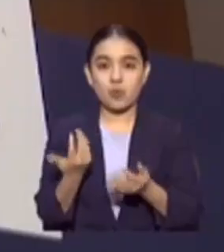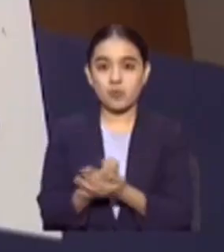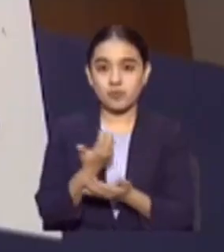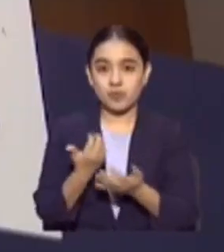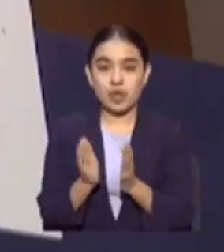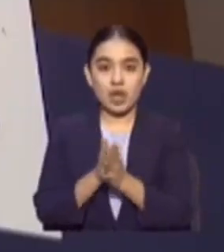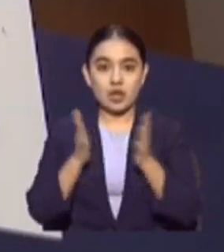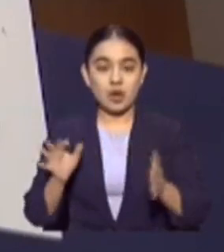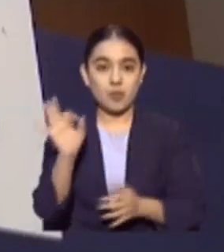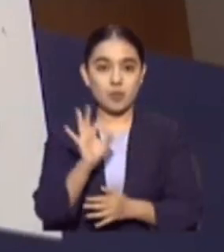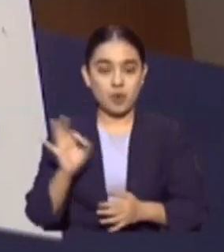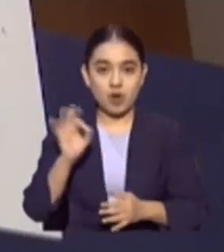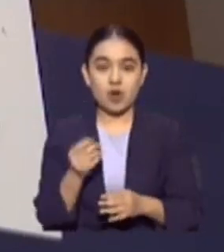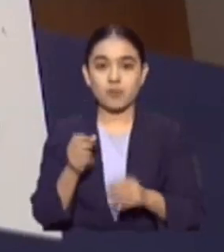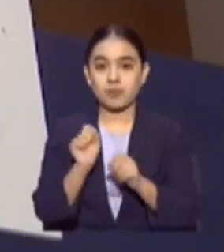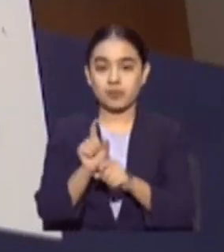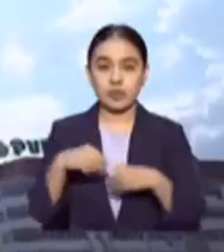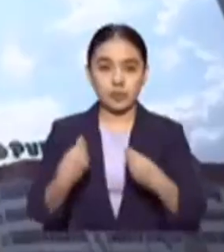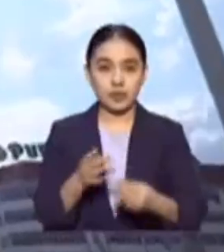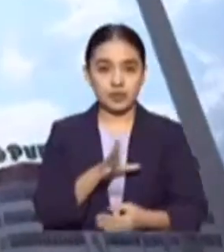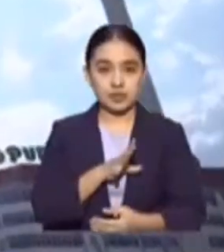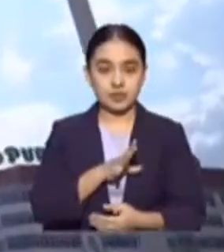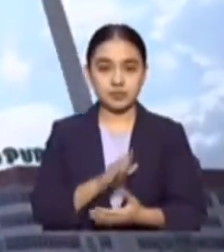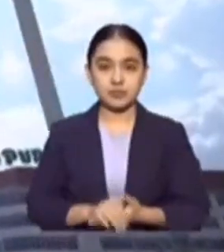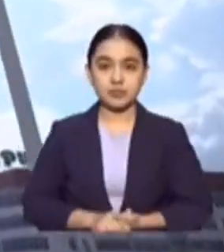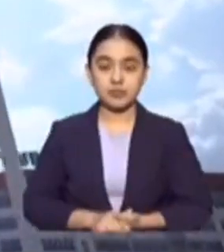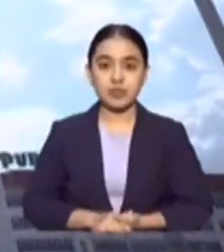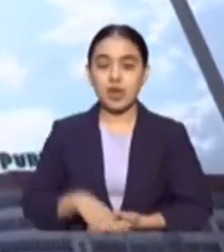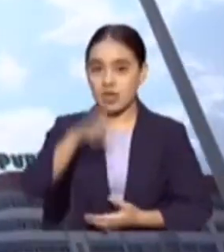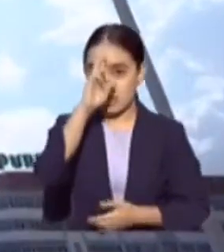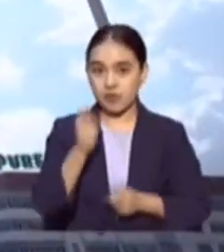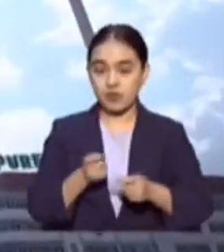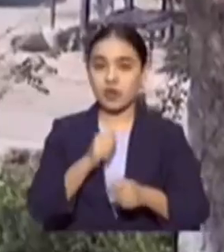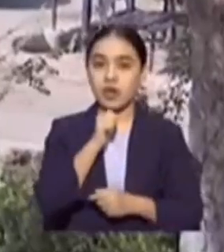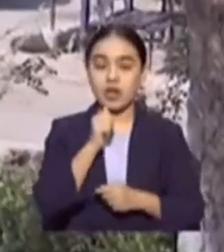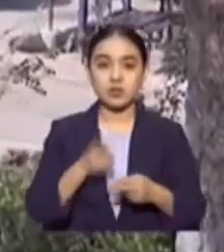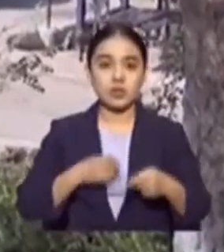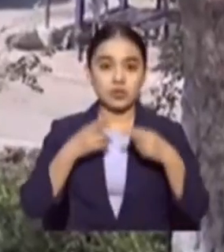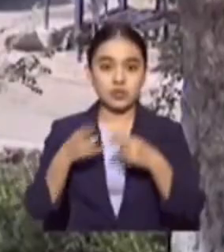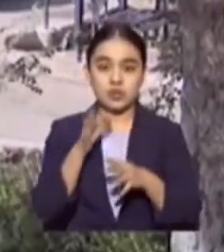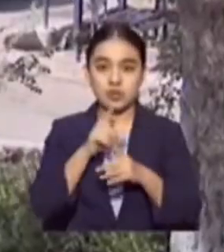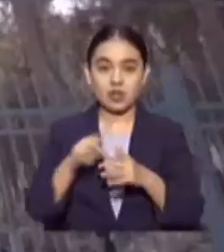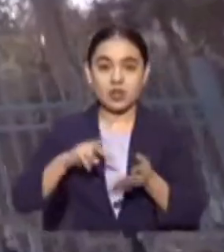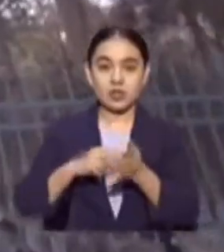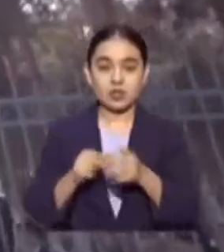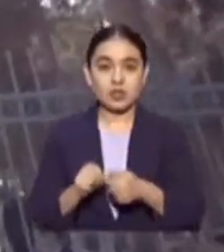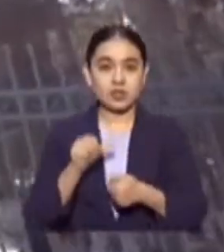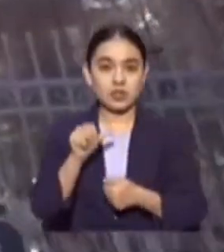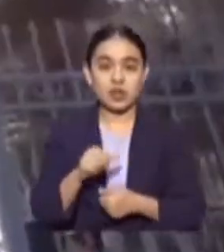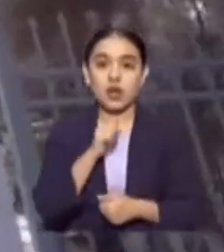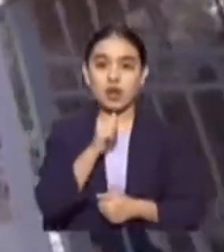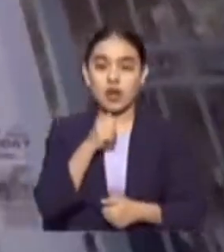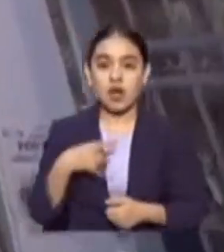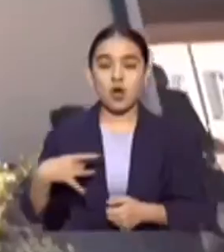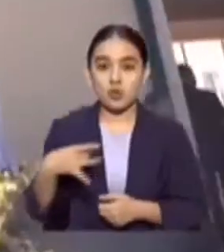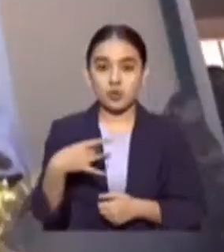manbalarini kengaytirish bo'yicha ko'rsatmalar berdi. Davlatimiz rahbari Qashqadaryoga tashrifi chog'ida rejadan tashqari tarzda Qarshi